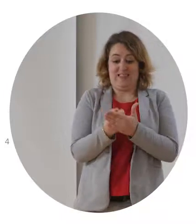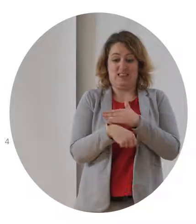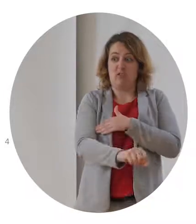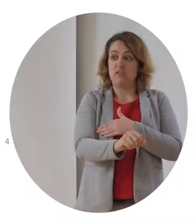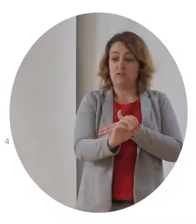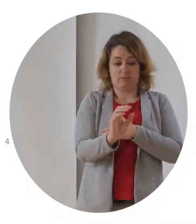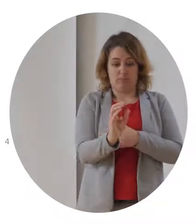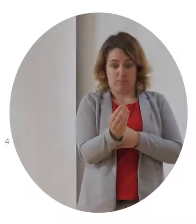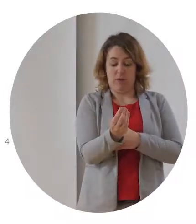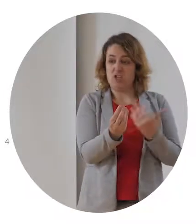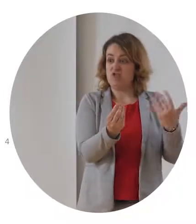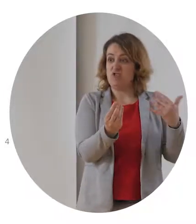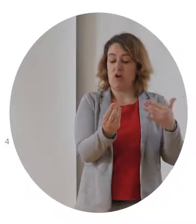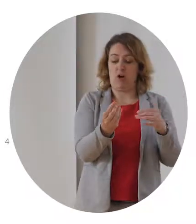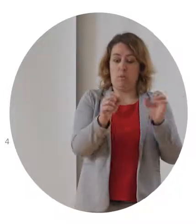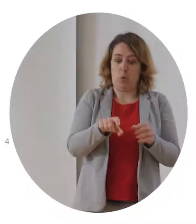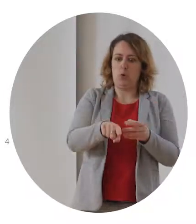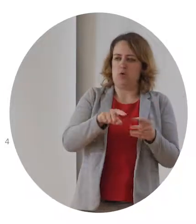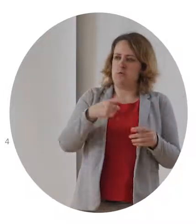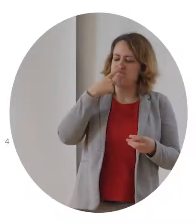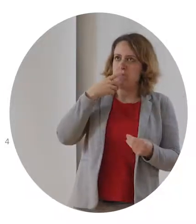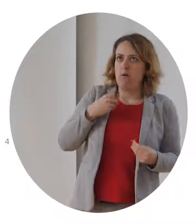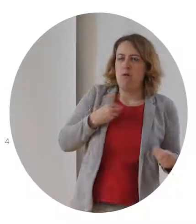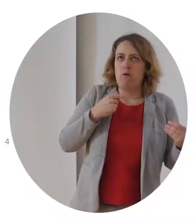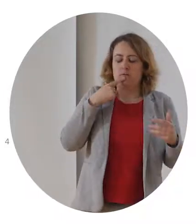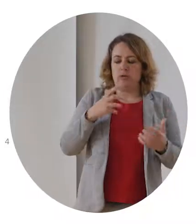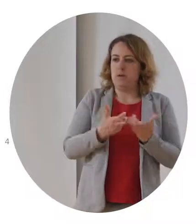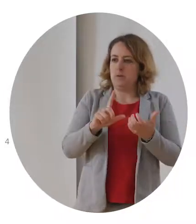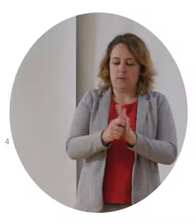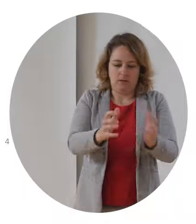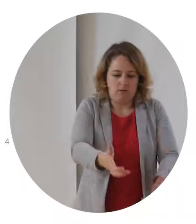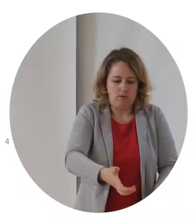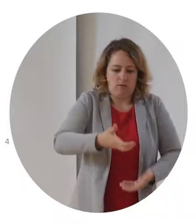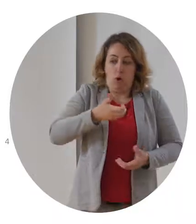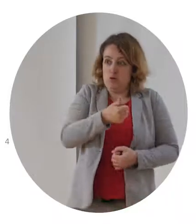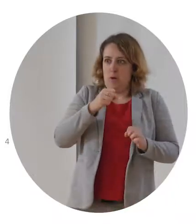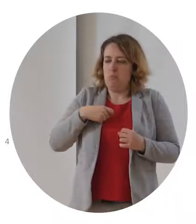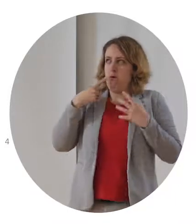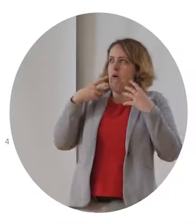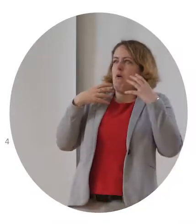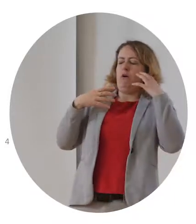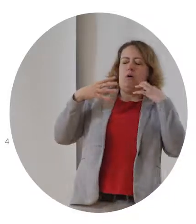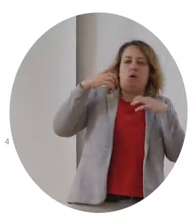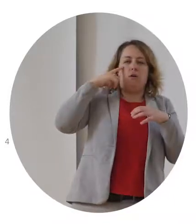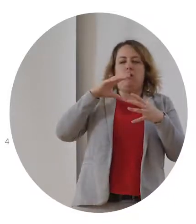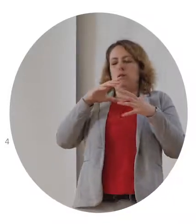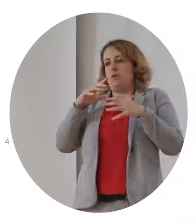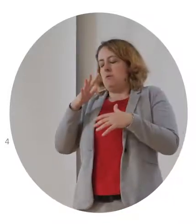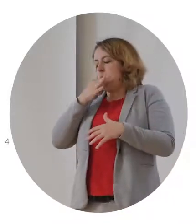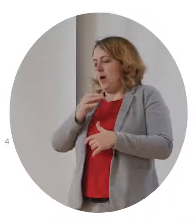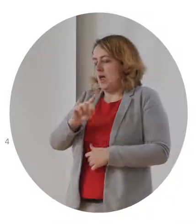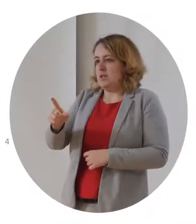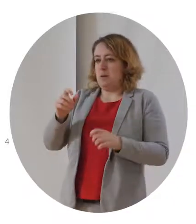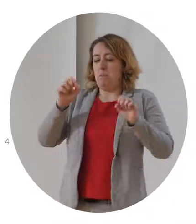peut déjà ressentir ce malaise d'être porté, manipulé, déplacé, et que ça peut entraîner